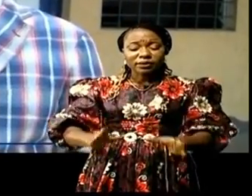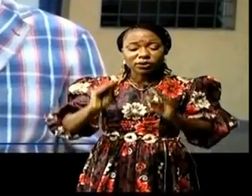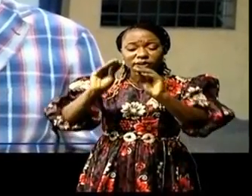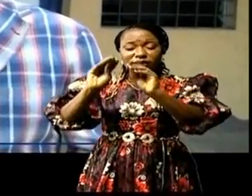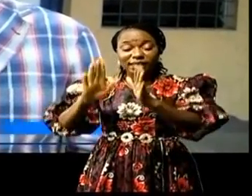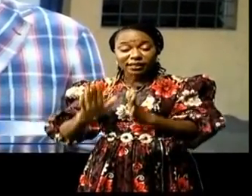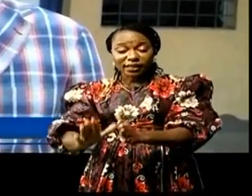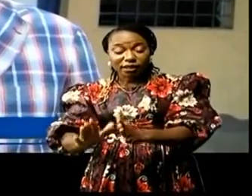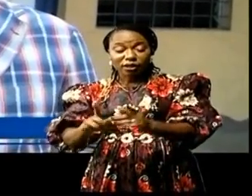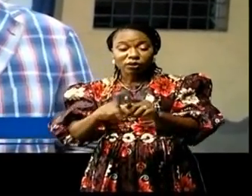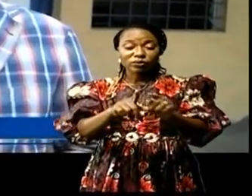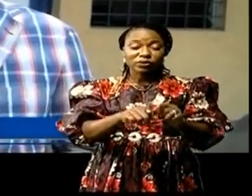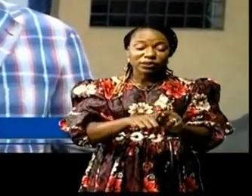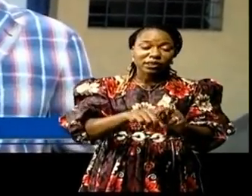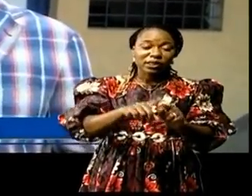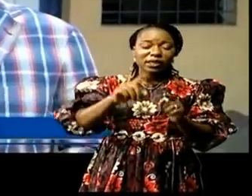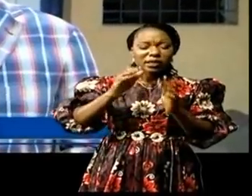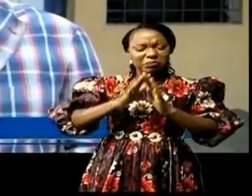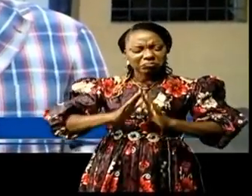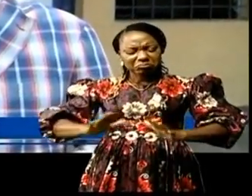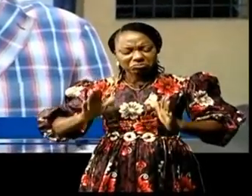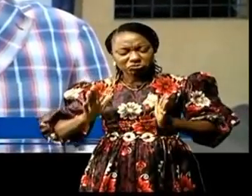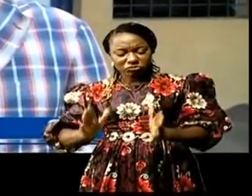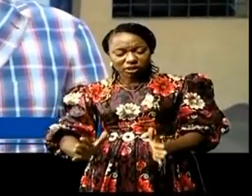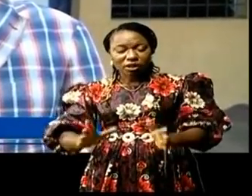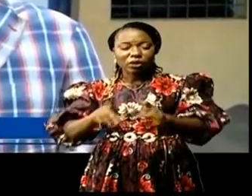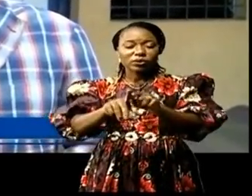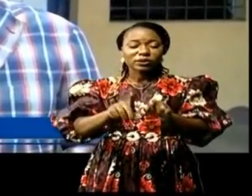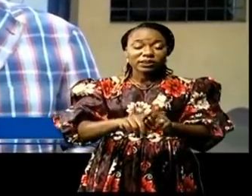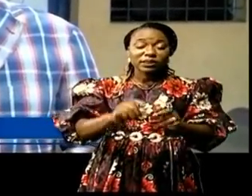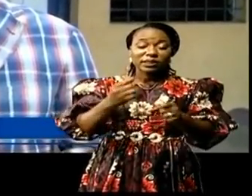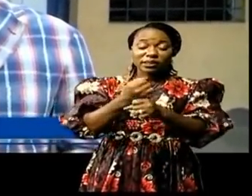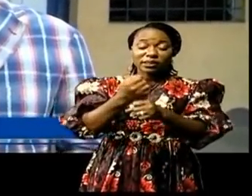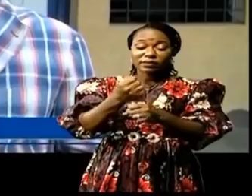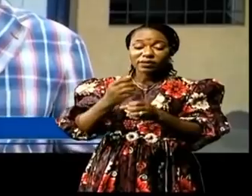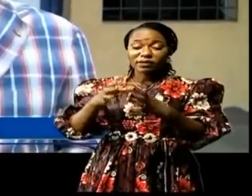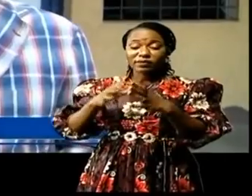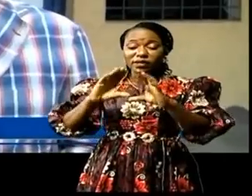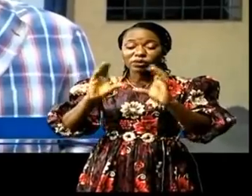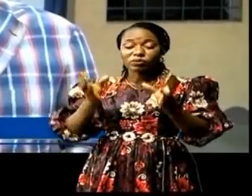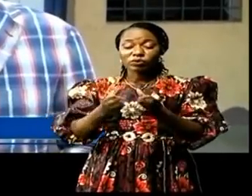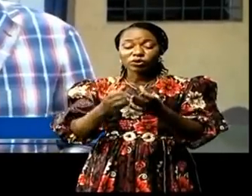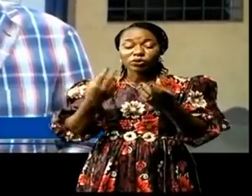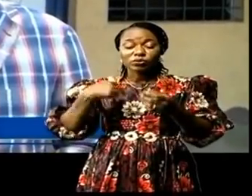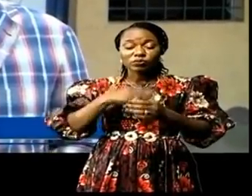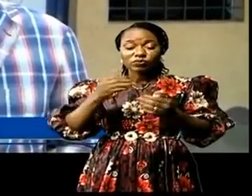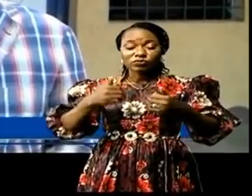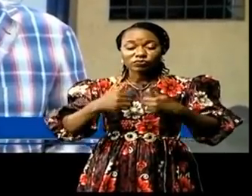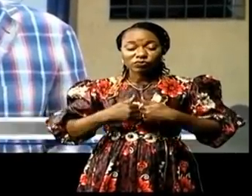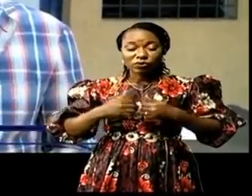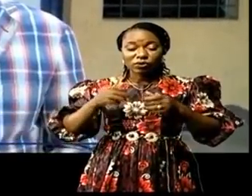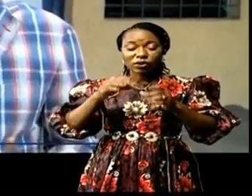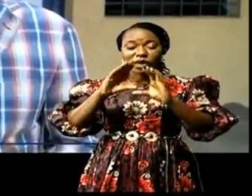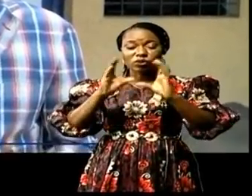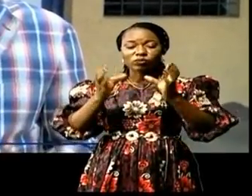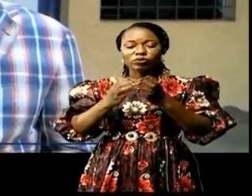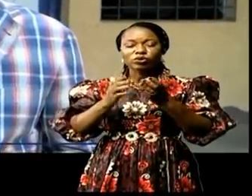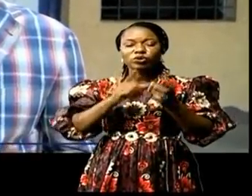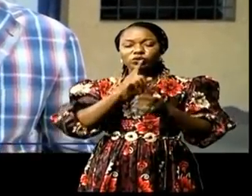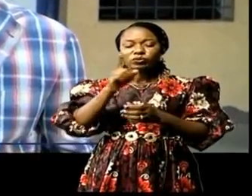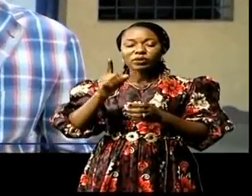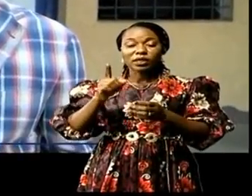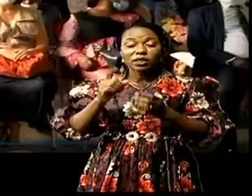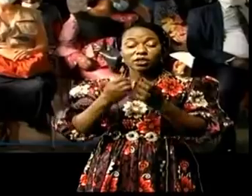éducateurs, des prestataires de soins et aussi tout le travail avec la communauté. Nous voulons que la communauté soit une source